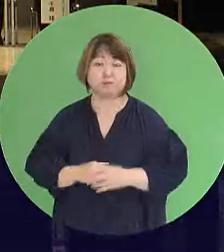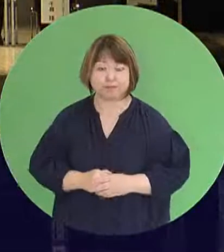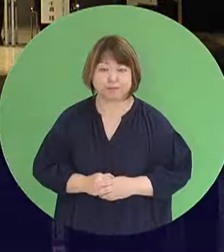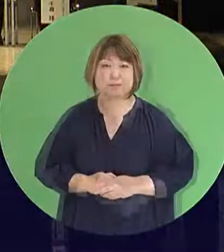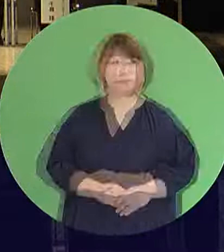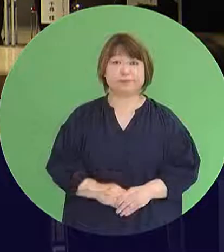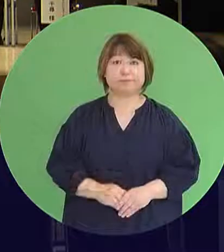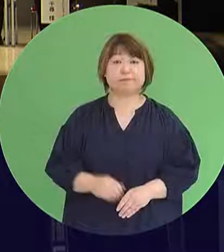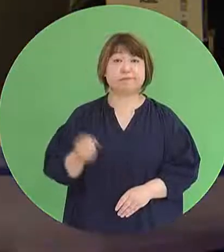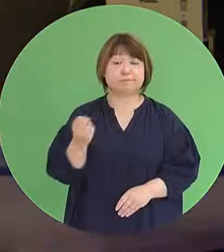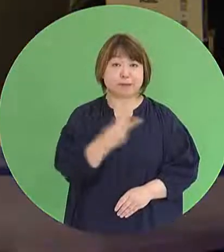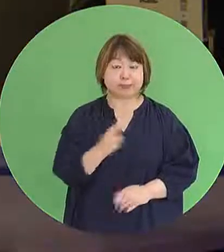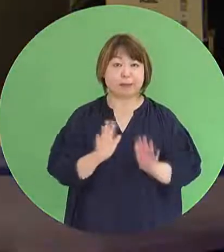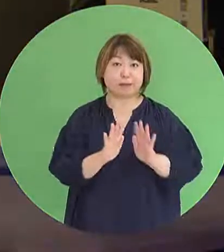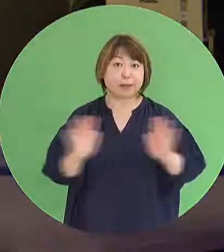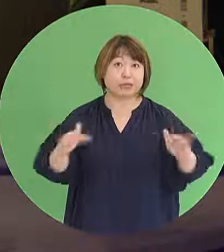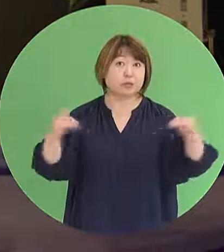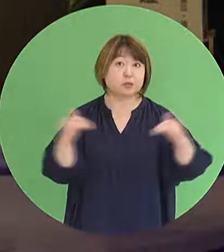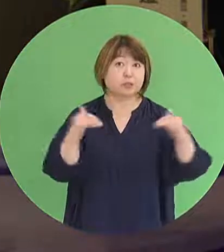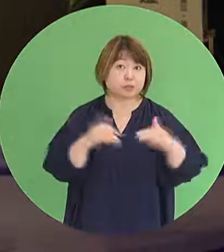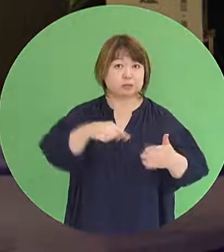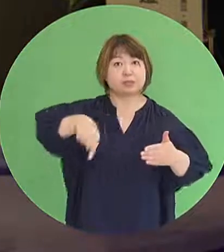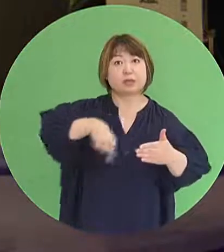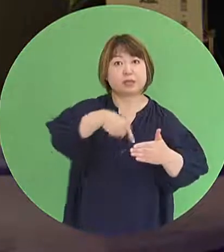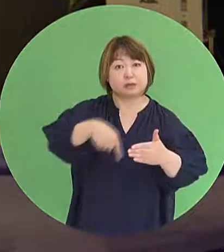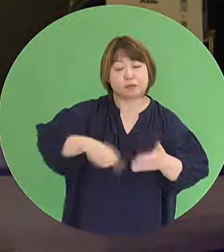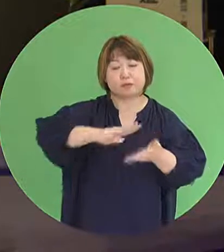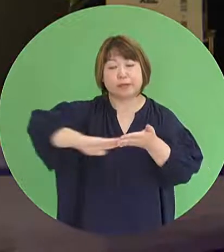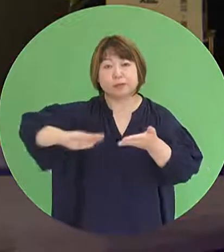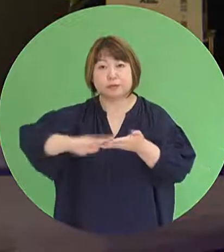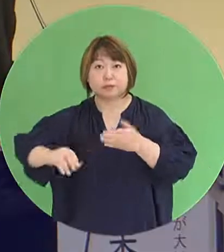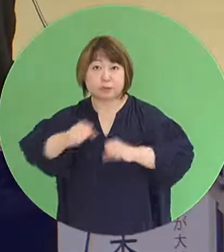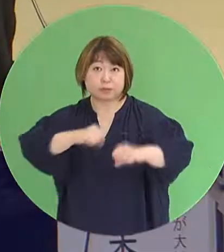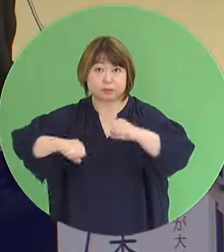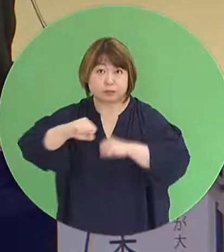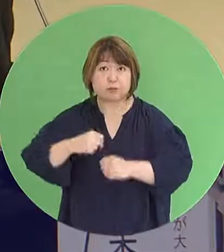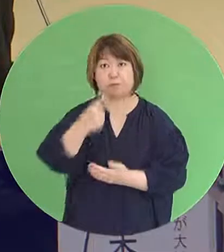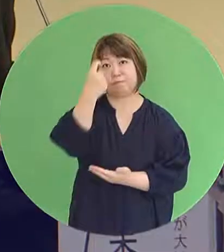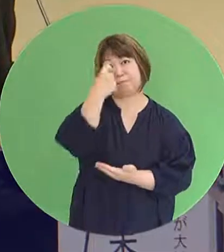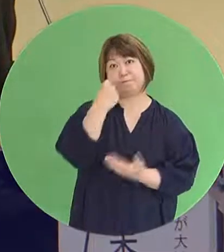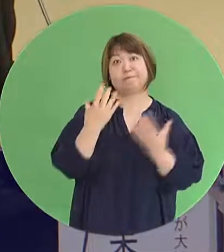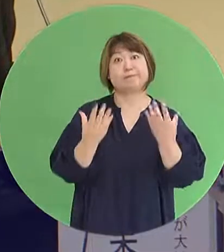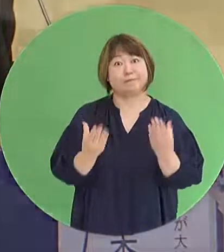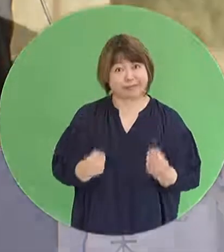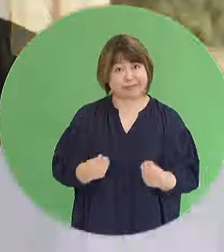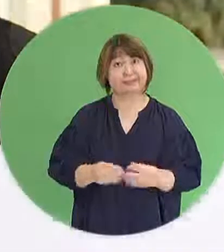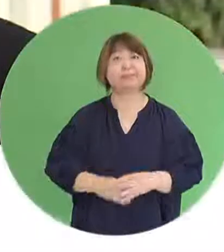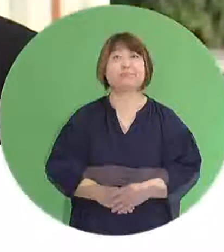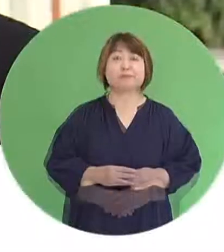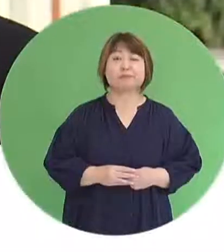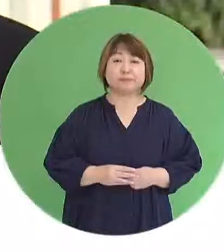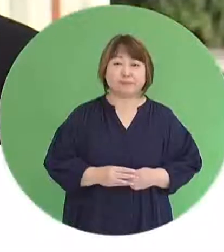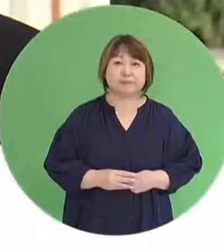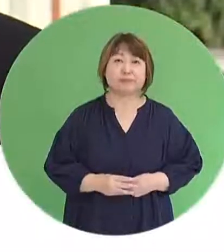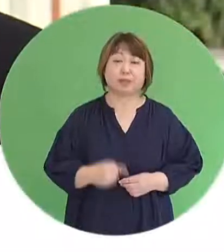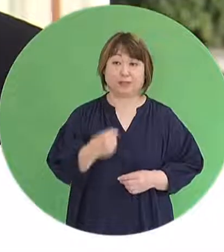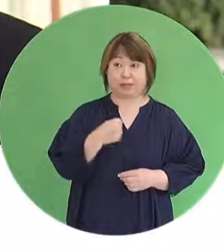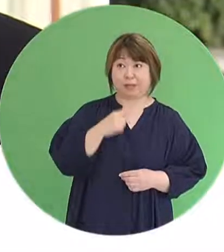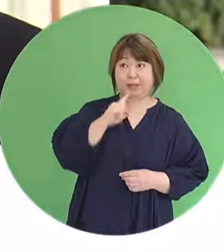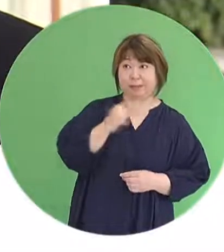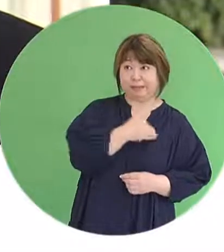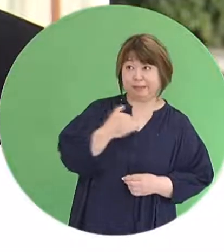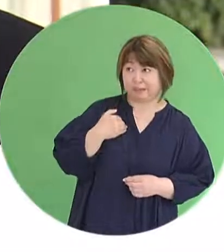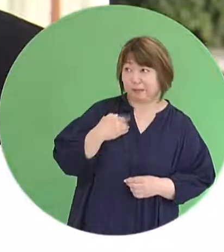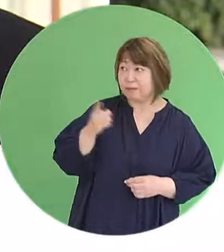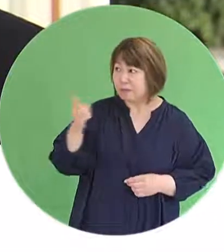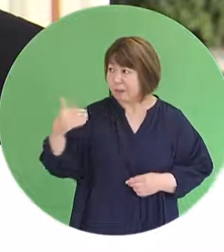またパネルディスカッションでは震災の伝承活動について学び合いました。 語り出したいタ